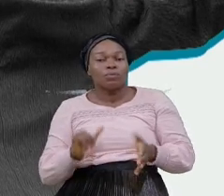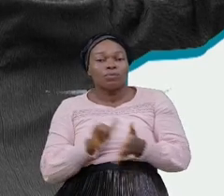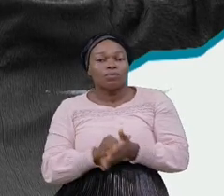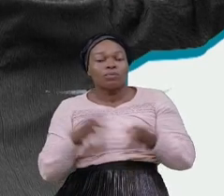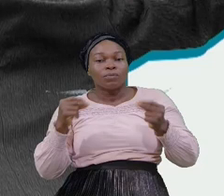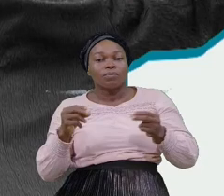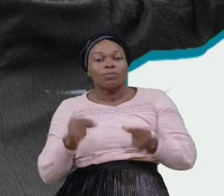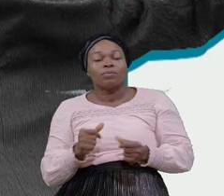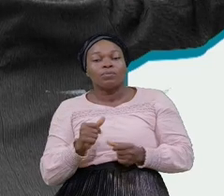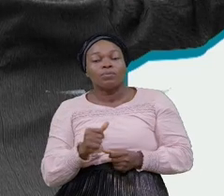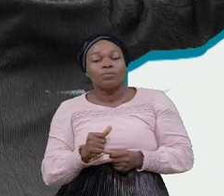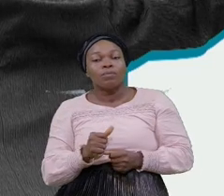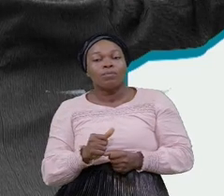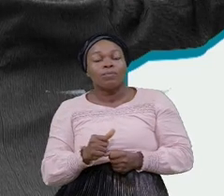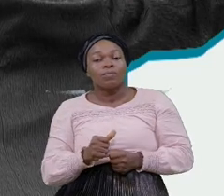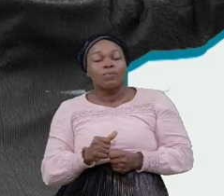Faisons cela rapidement.